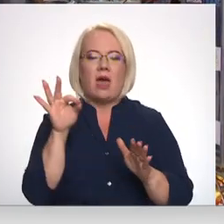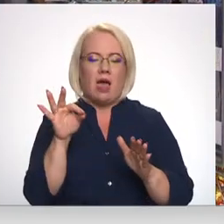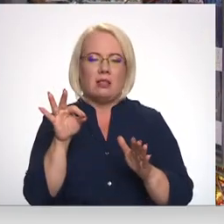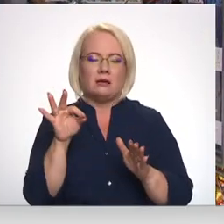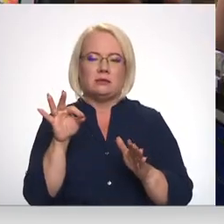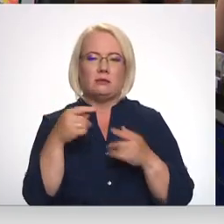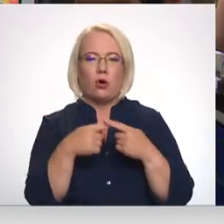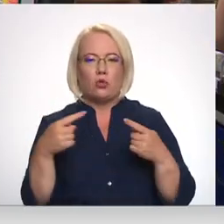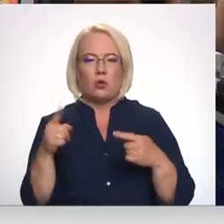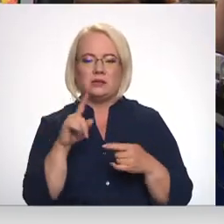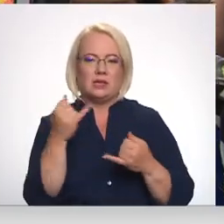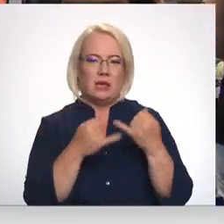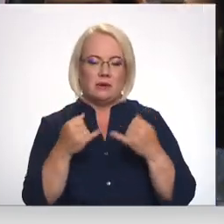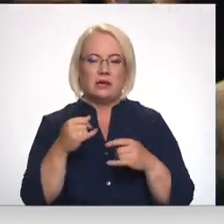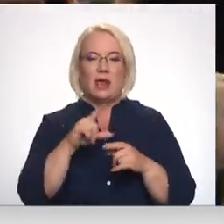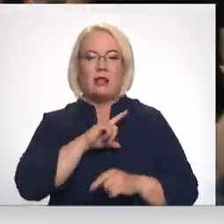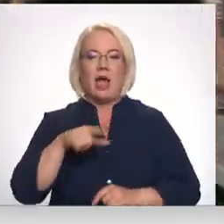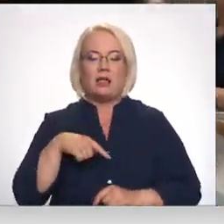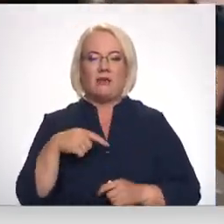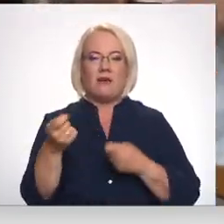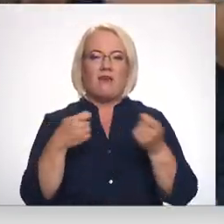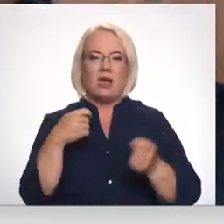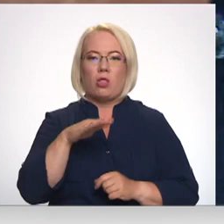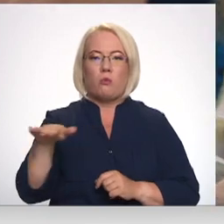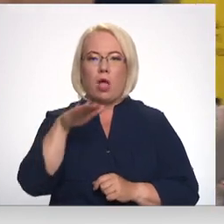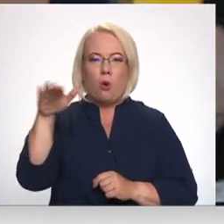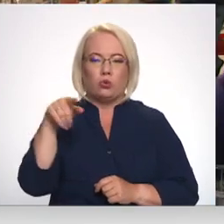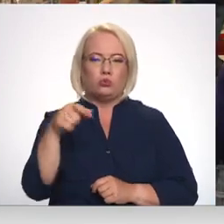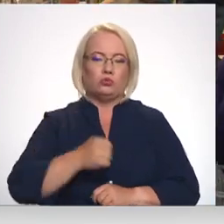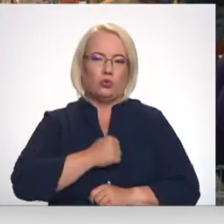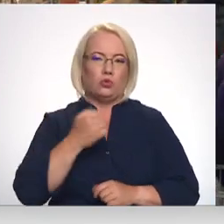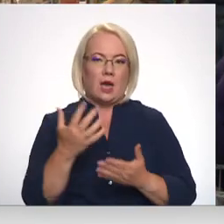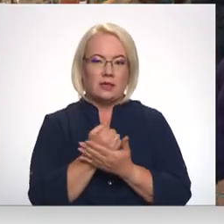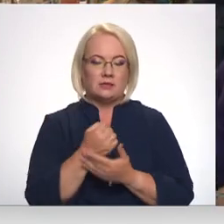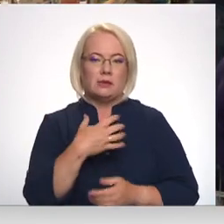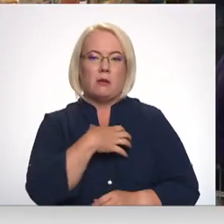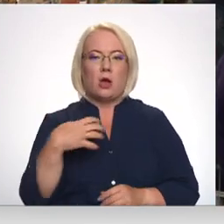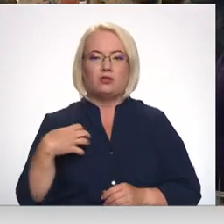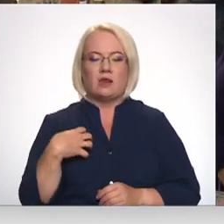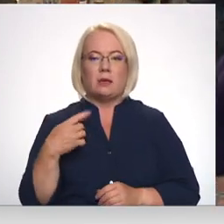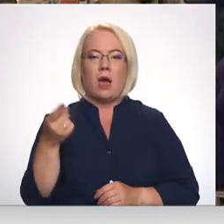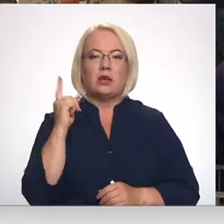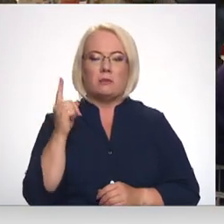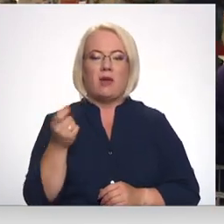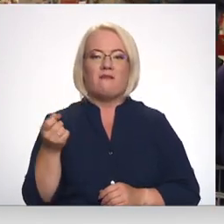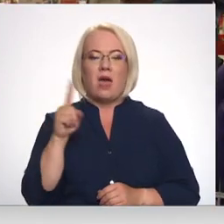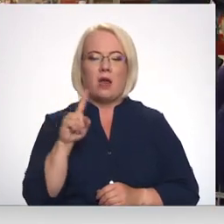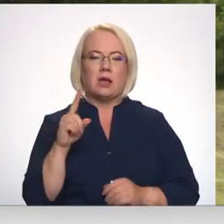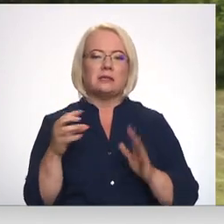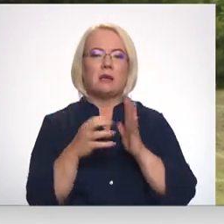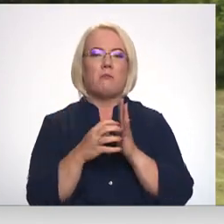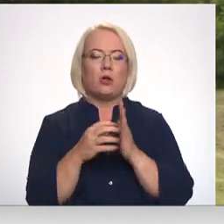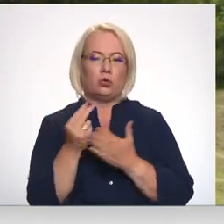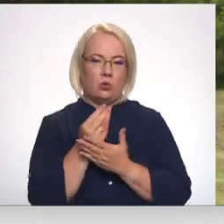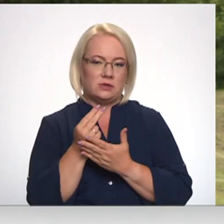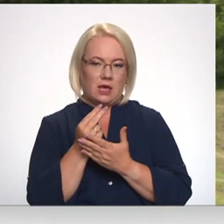kultūra augus. Arī Latvijā veikalu plauktos tos atrast būs grūti. Tādējādi Latvijas pašvaldība aizliegumiem šobrīd vairāk ir simboliska nozīme.